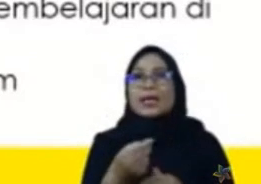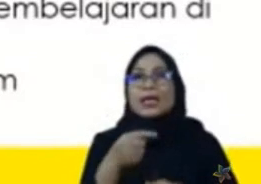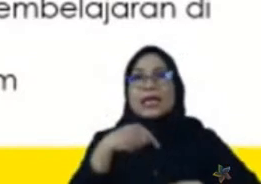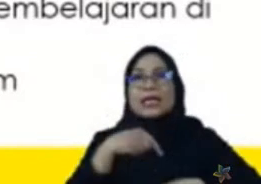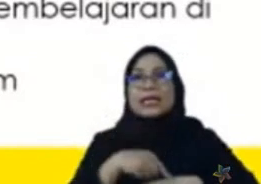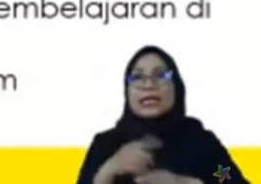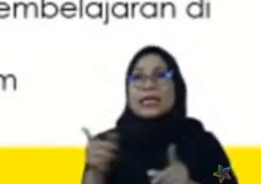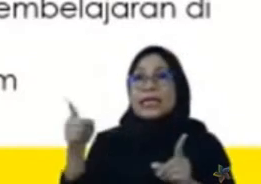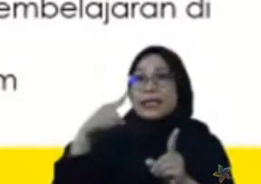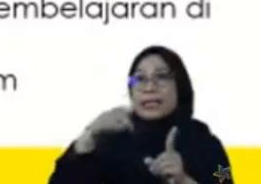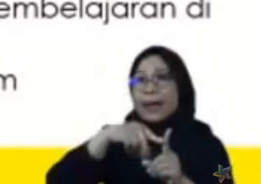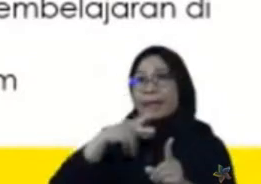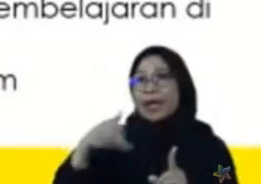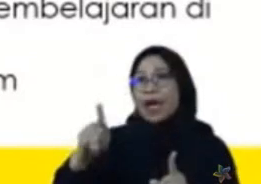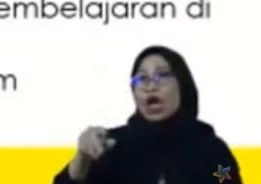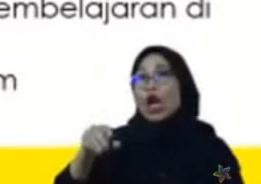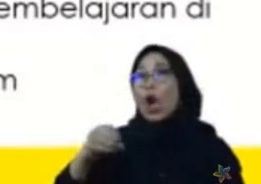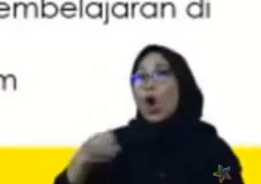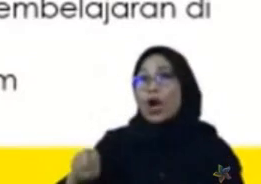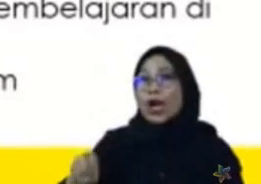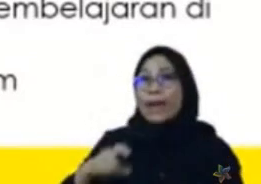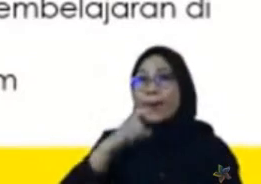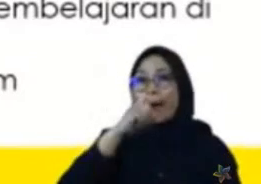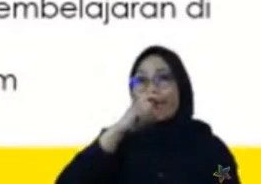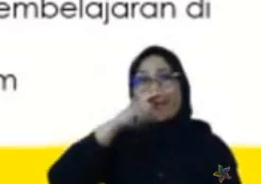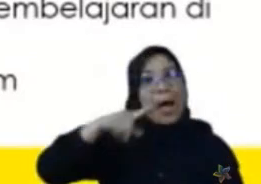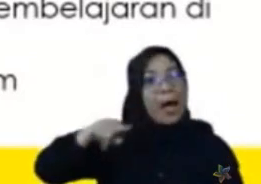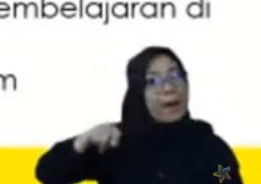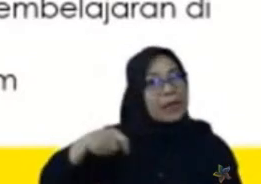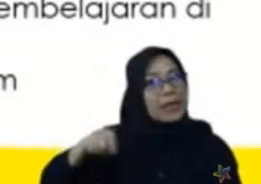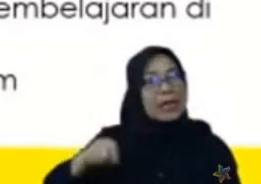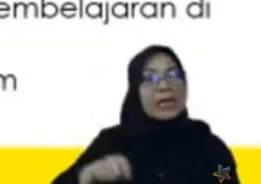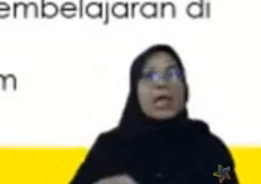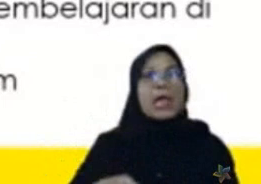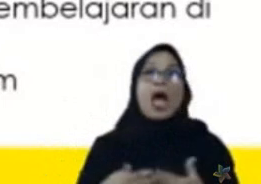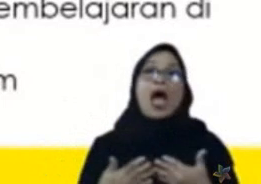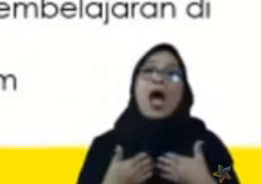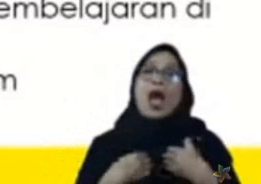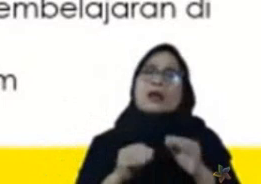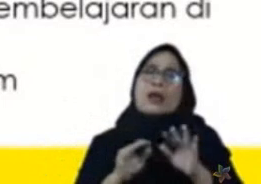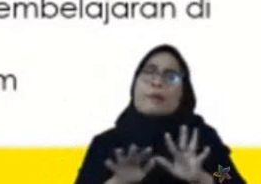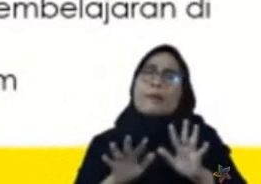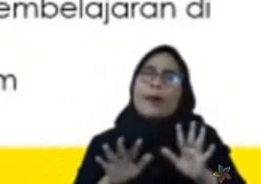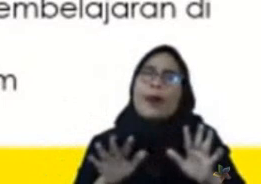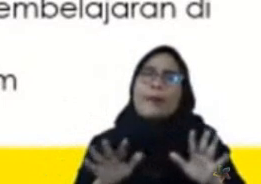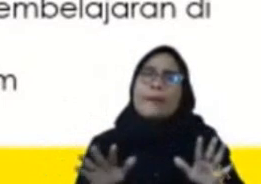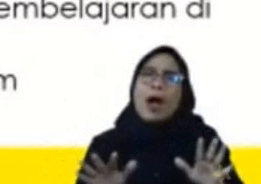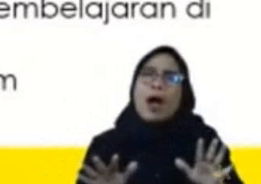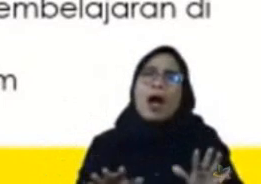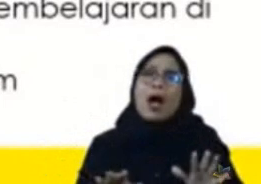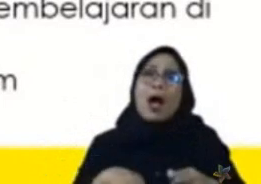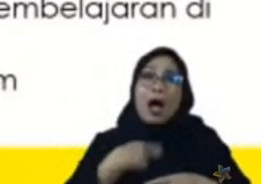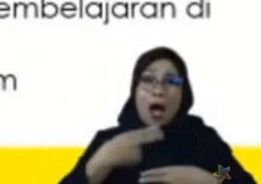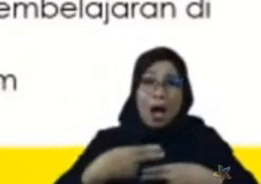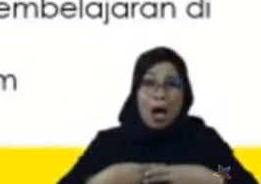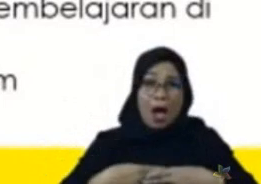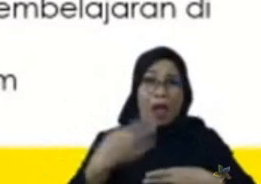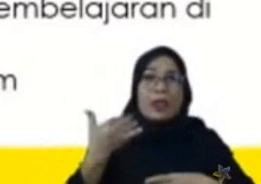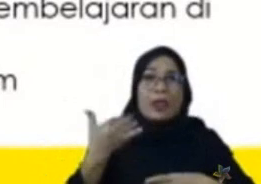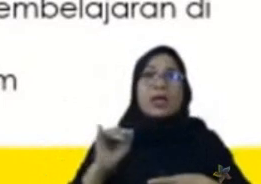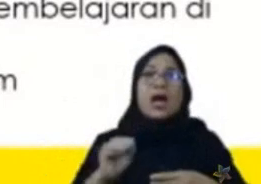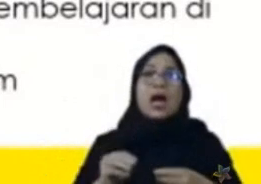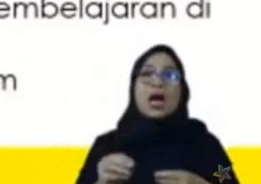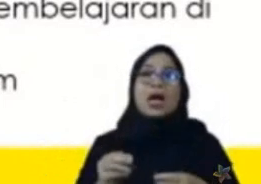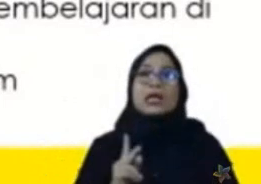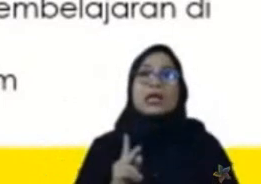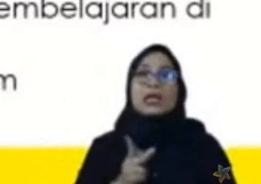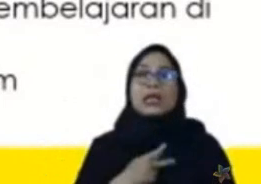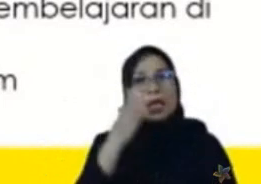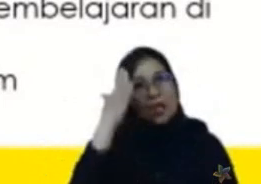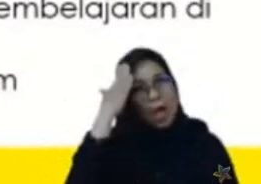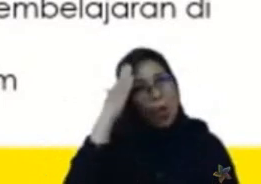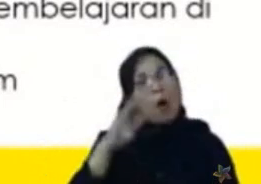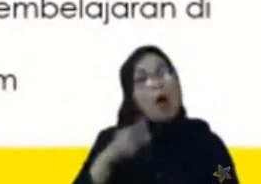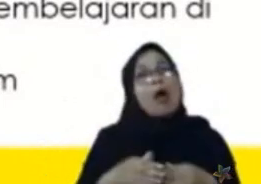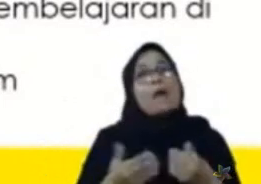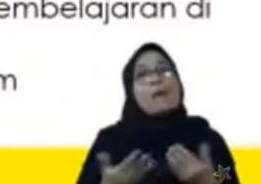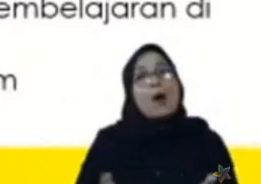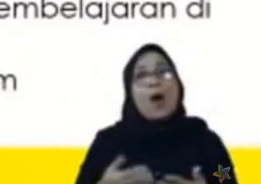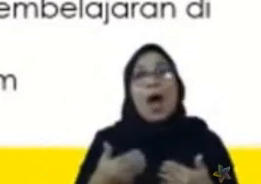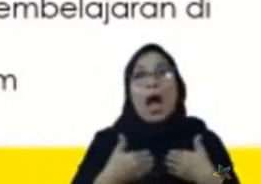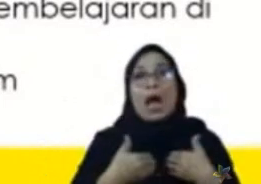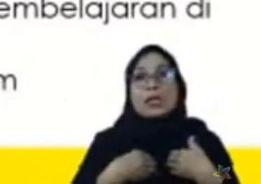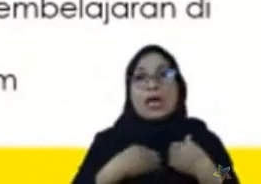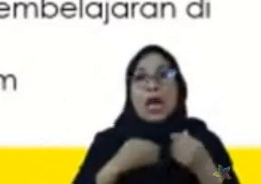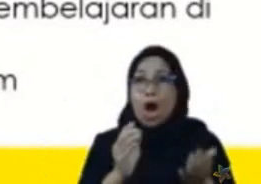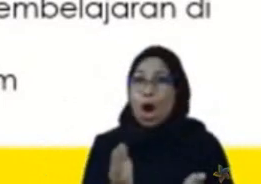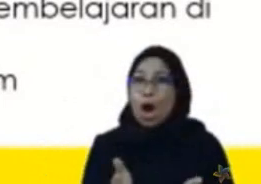disampaikan oleh Pak Menteri. Jadi ada beberapa hal yang kita garis bawahi di sini bahwa ada